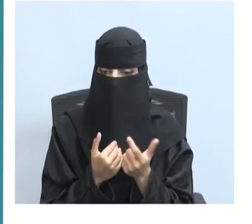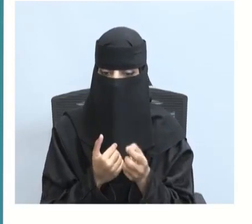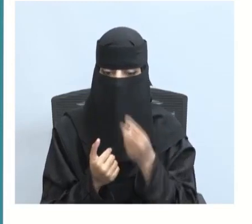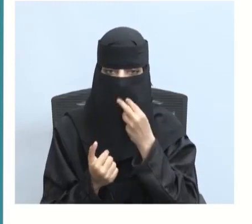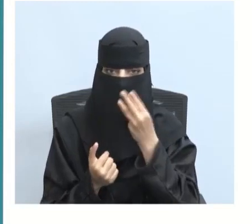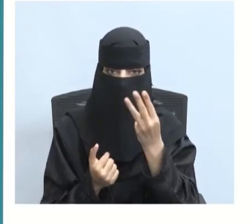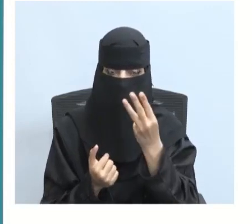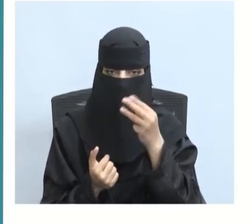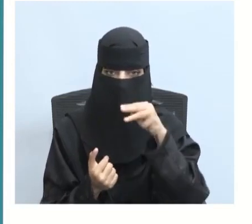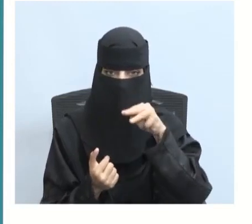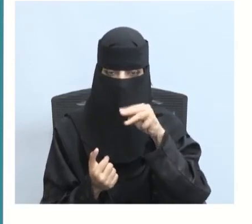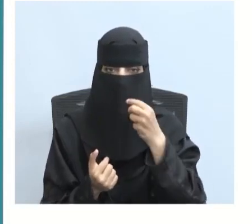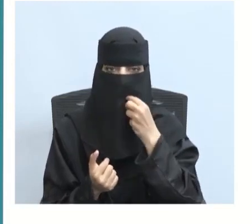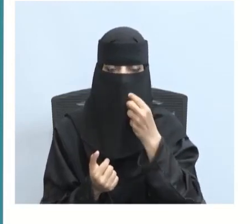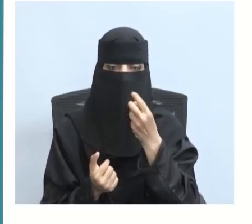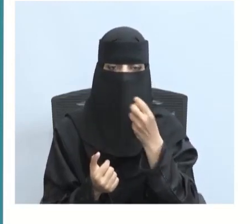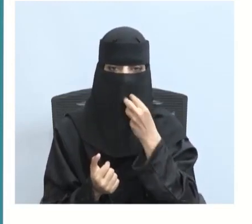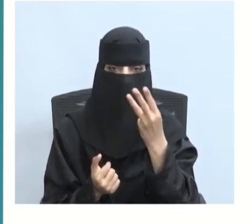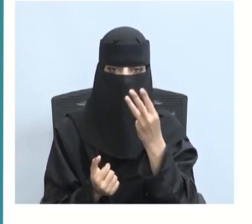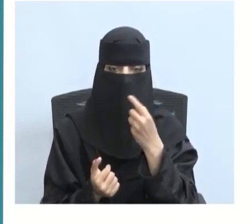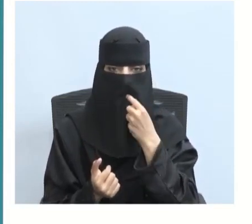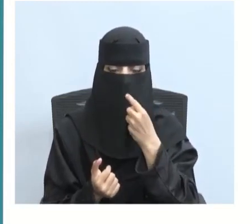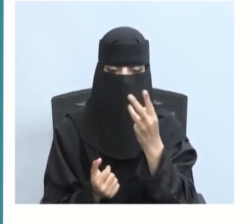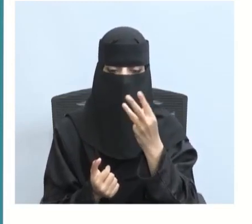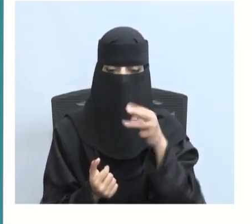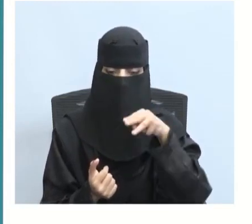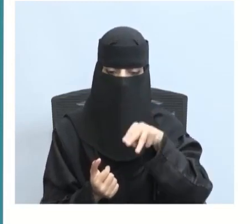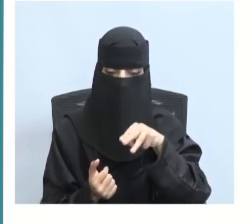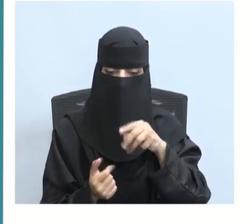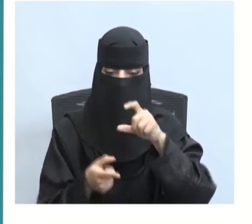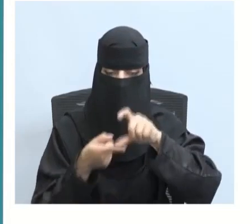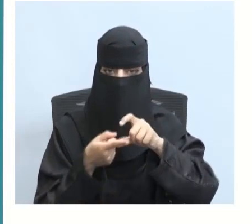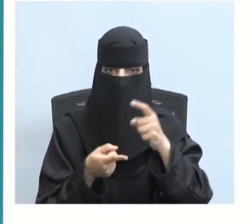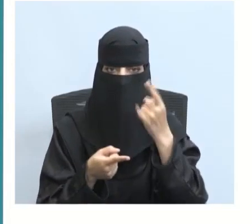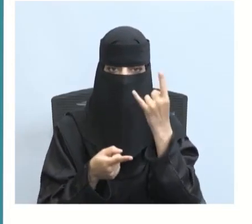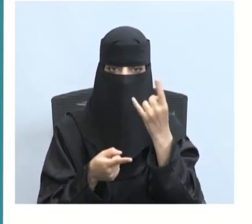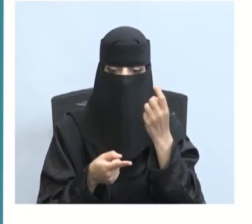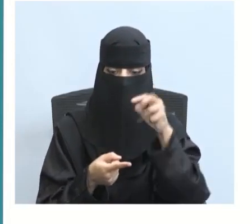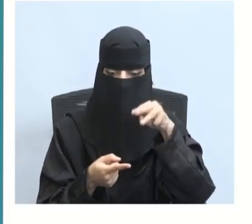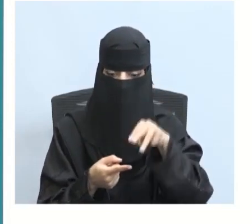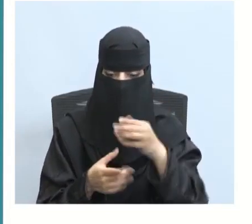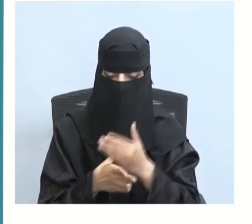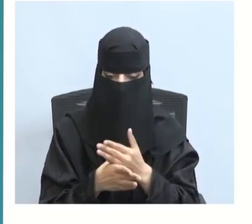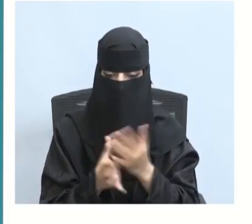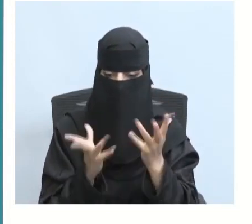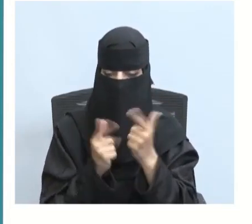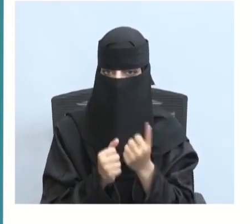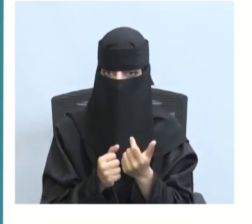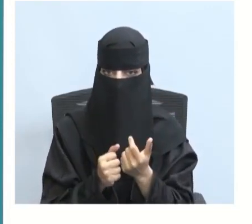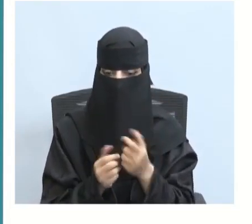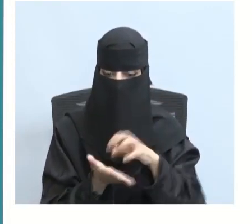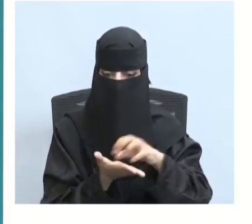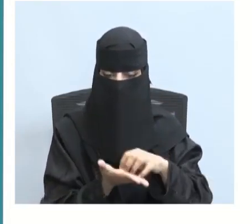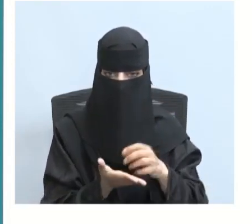300 ال قسمه الا اذا عدد المنشات